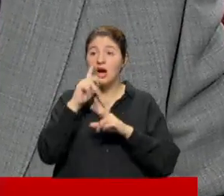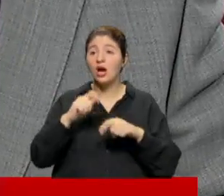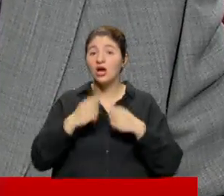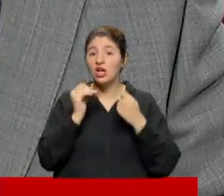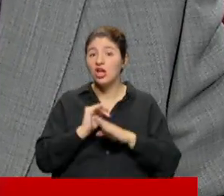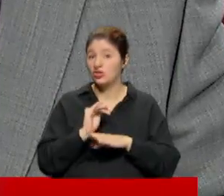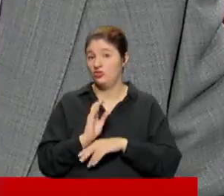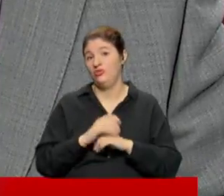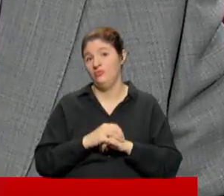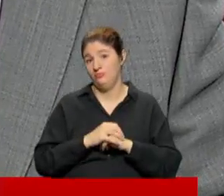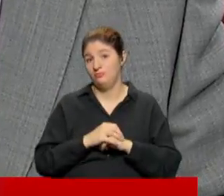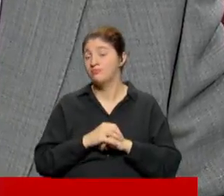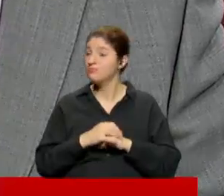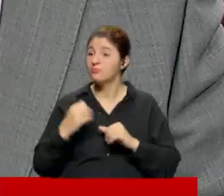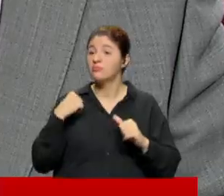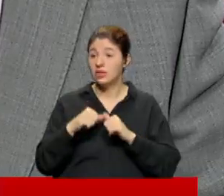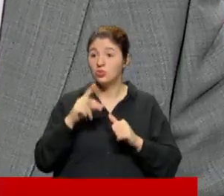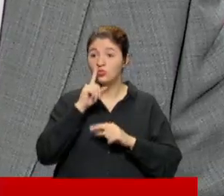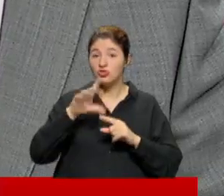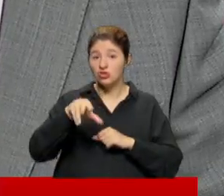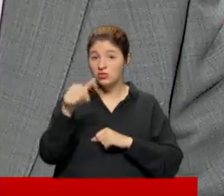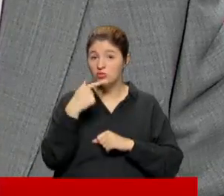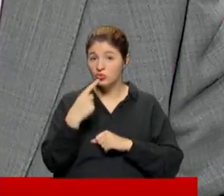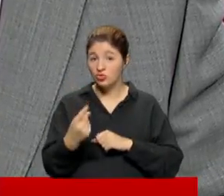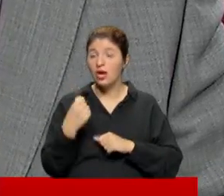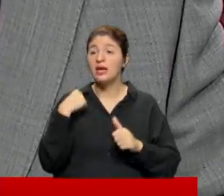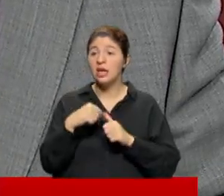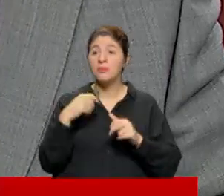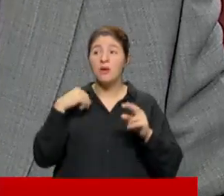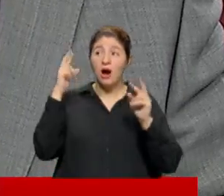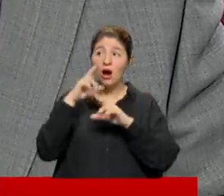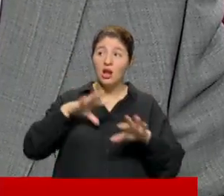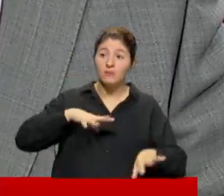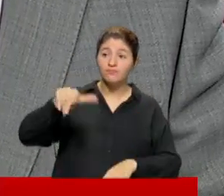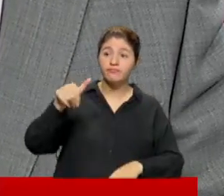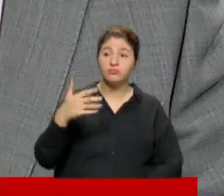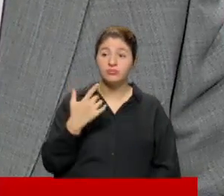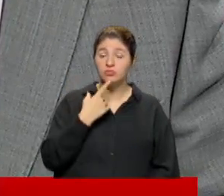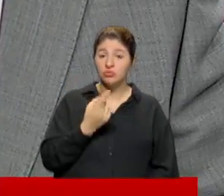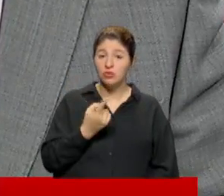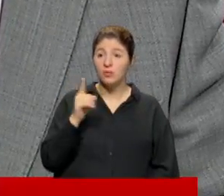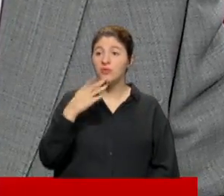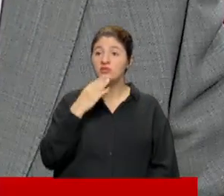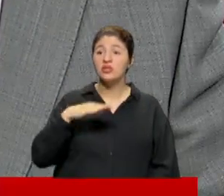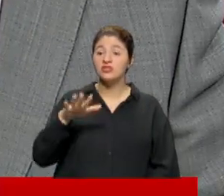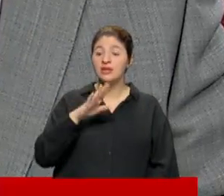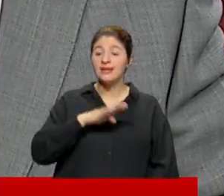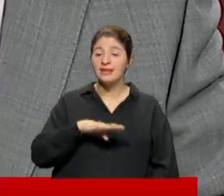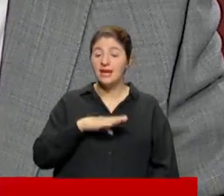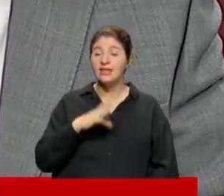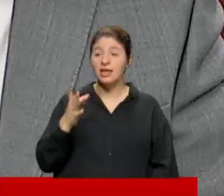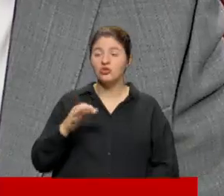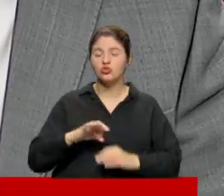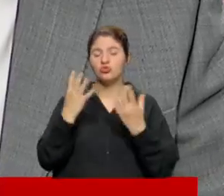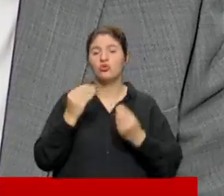kırıklığı yaşıyor Yine mi sorular çalındı diyor yine mi hayallerimiz çalındı diyor bu gençlerin Dertlerine